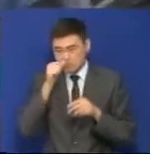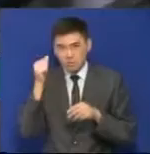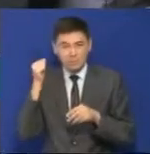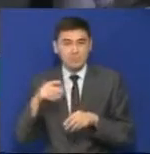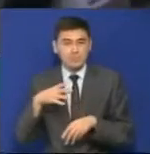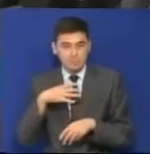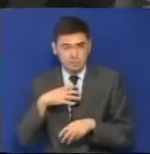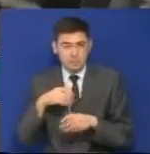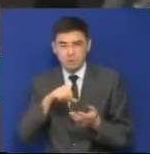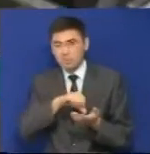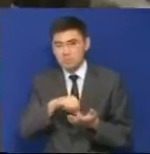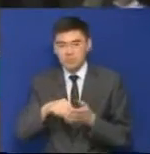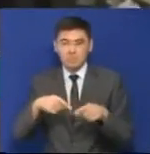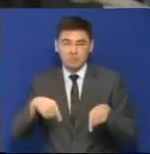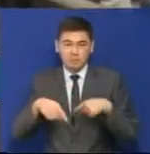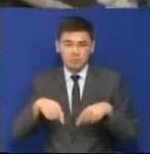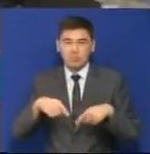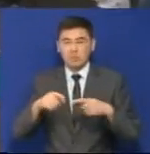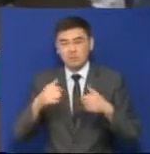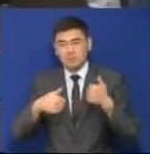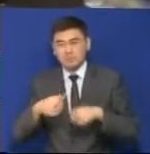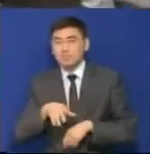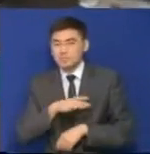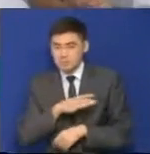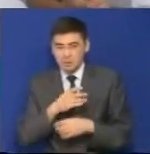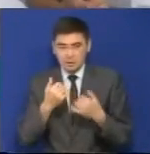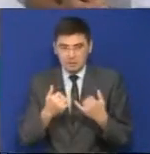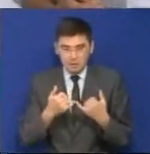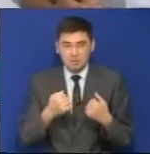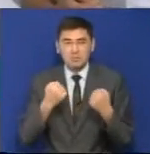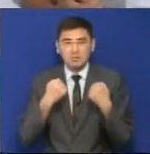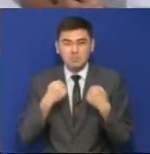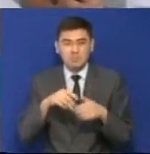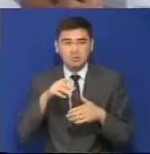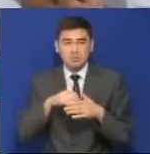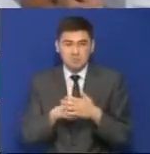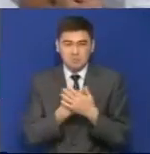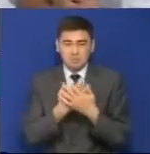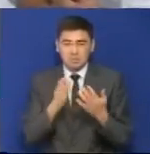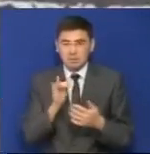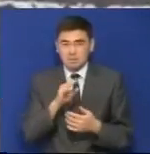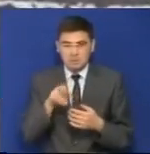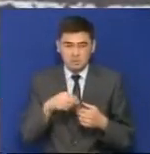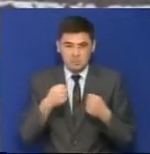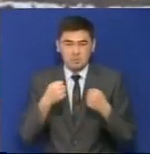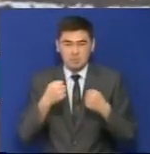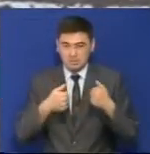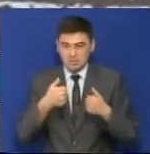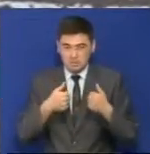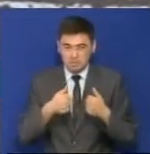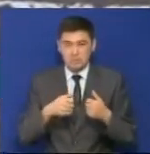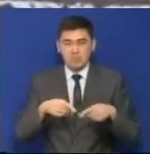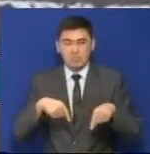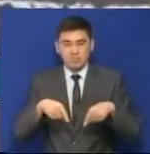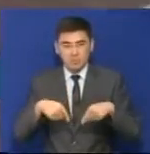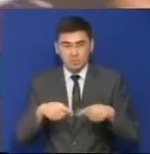ұйымдастырылған болатын. Онда қатысушылар футбол алаңында бақ сынаған еді. Бұл жолы спорттық бағдарлама бірнеше кезеңді қамтыды. Олардың қатарында шағын